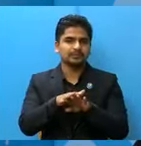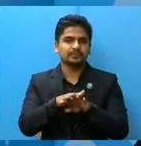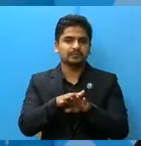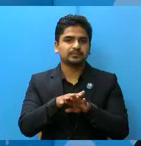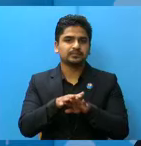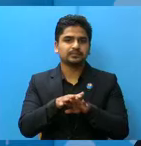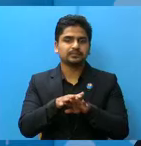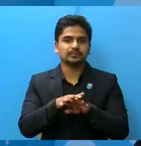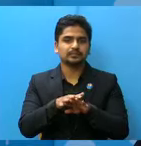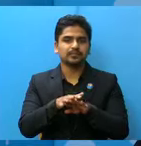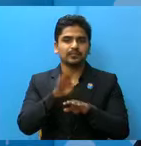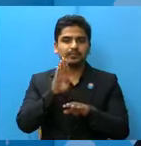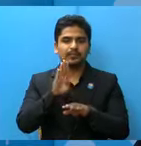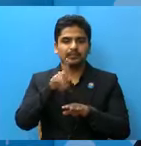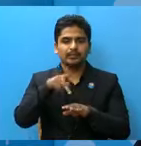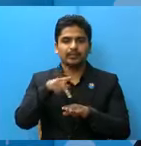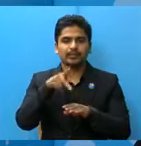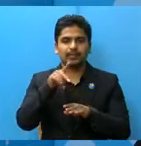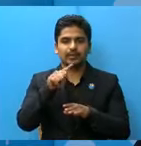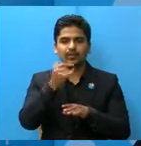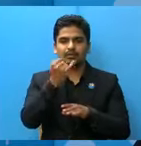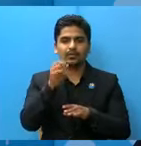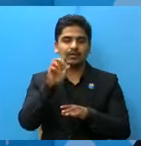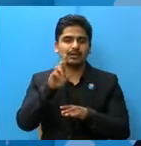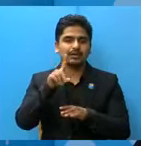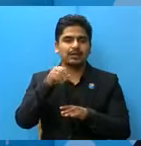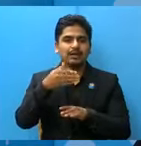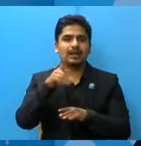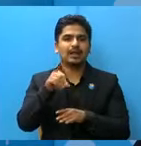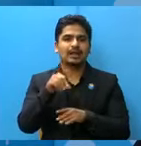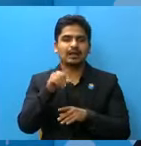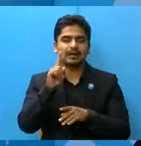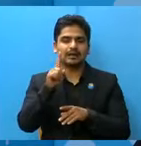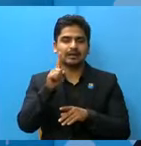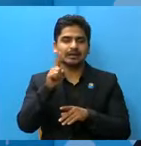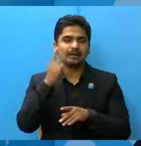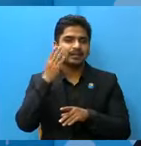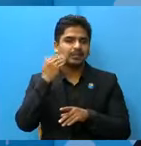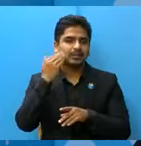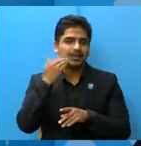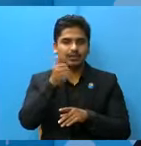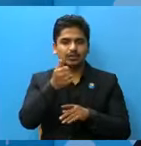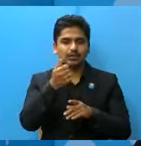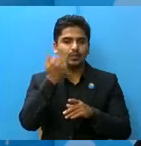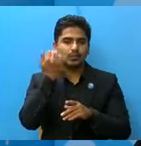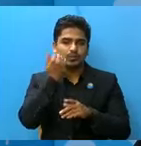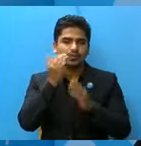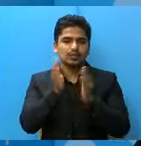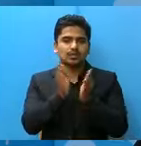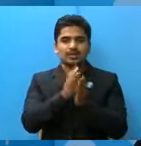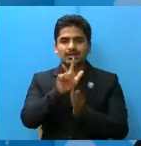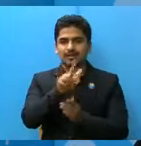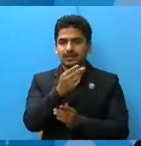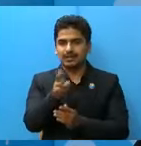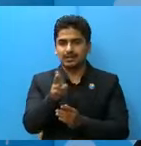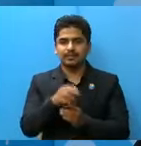बीपे कोईराला स्वाष्ट विज्यान प्रतिष्टान बाट एक महिला छा पुरुस गुल साज जना